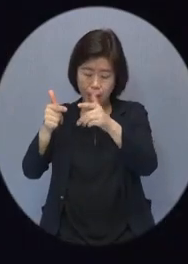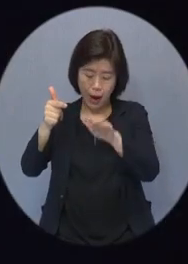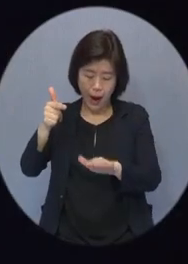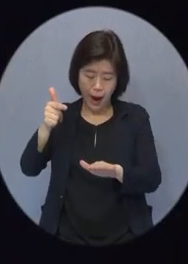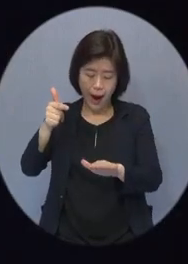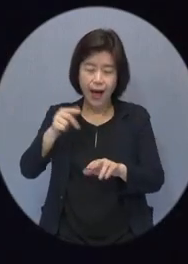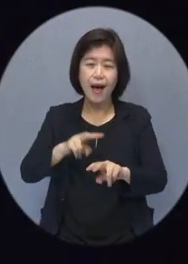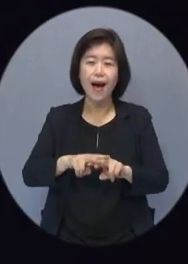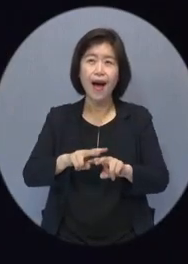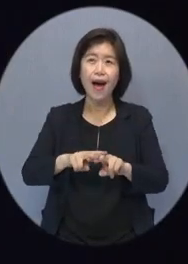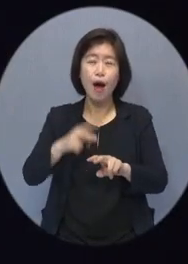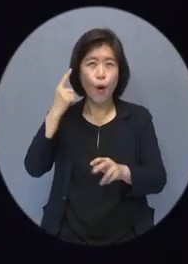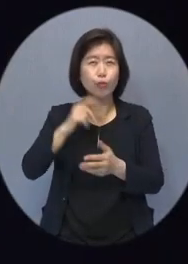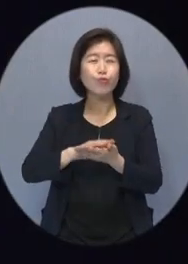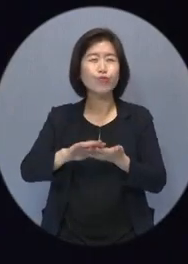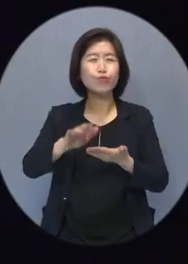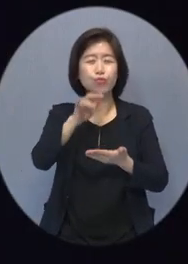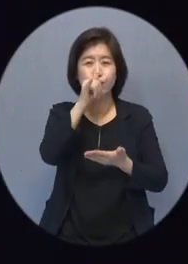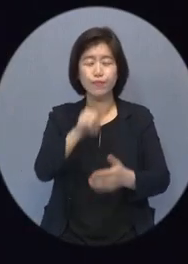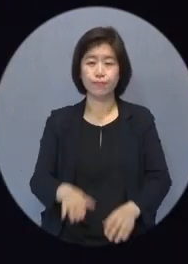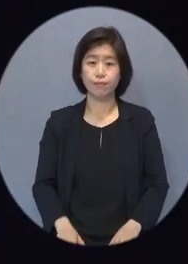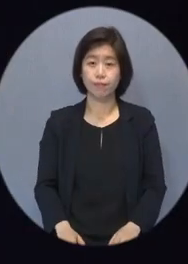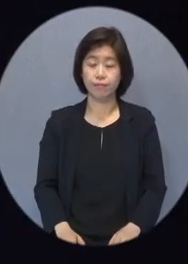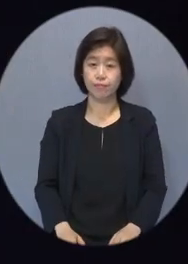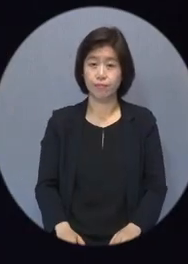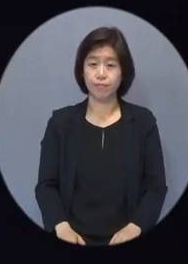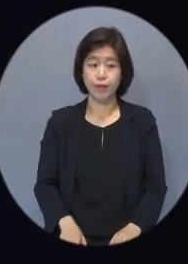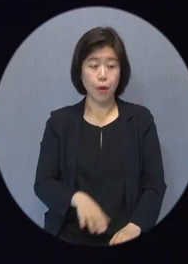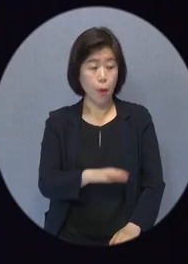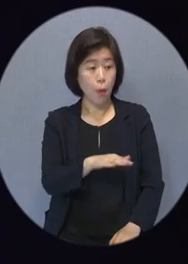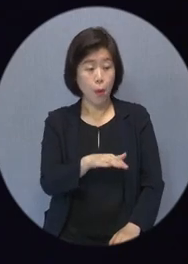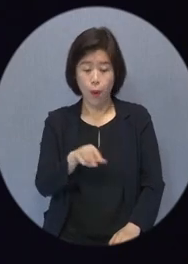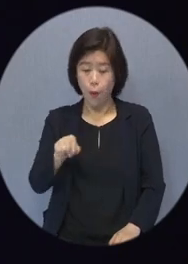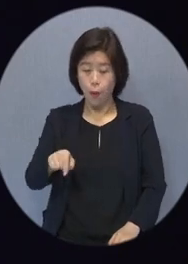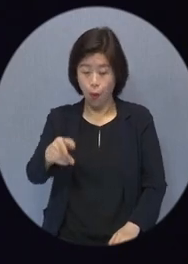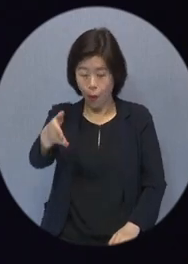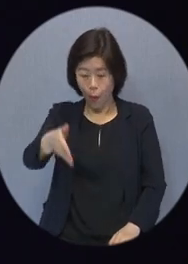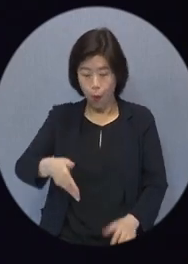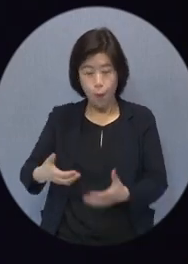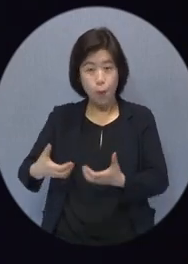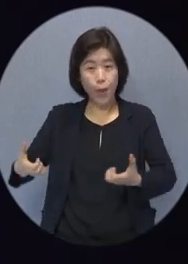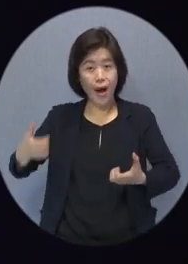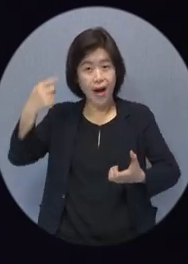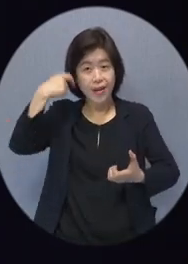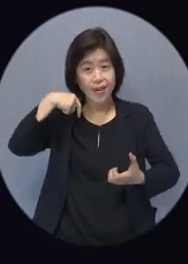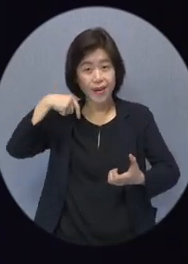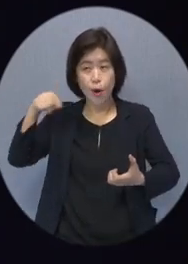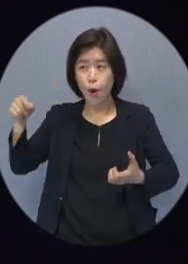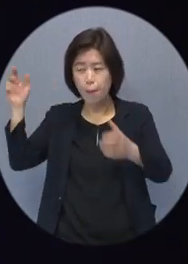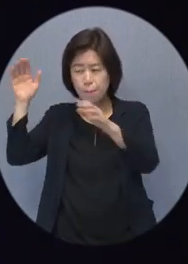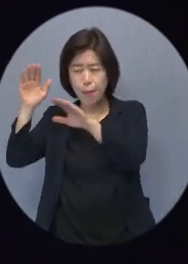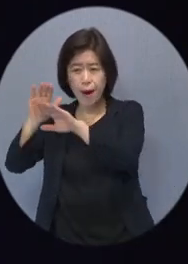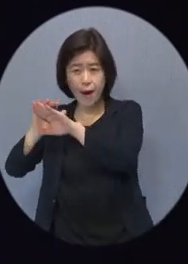이곳은 누가 선이라도 그어놓은 것처럼 캄캄한 것과 환한 것이 나뉘어 있구나.